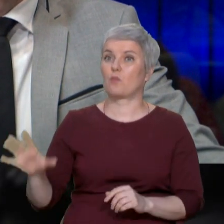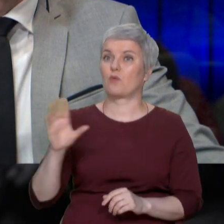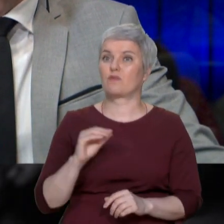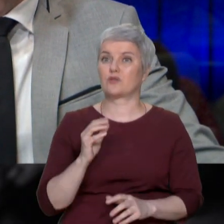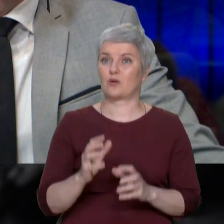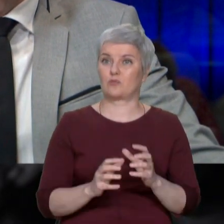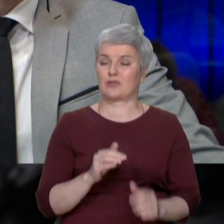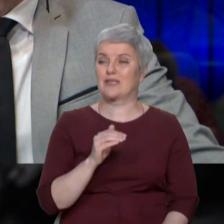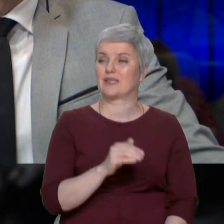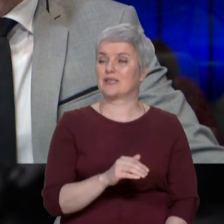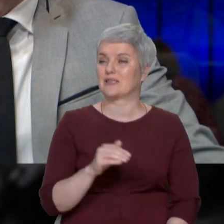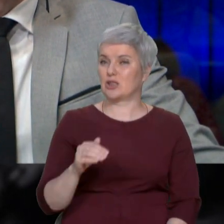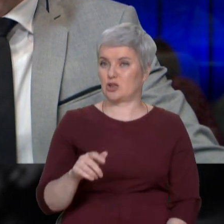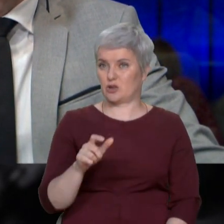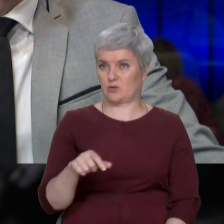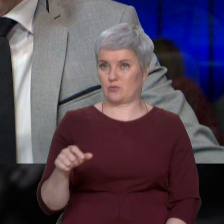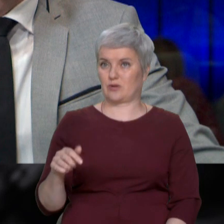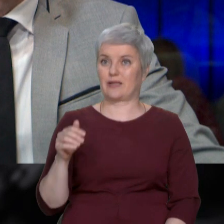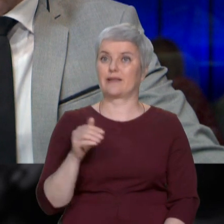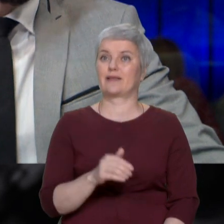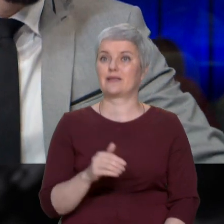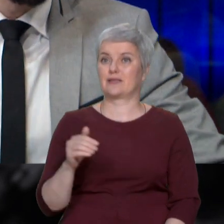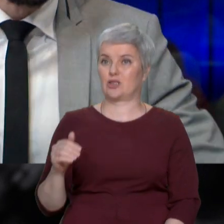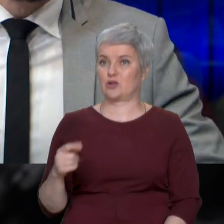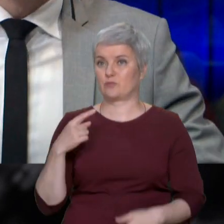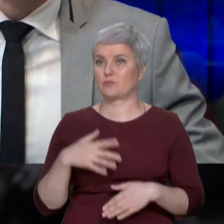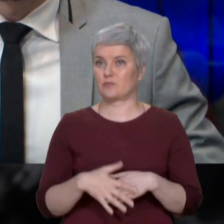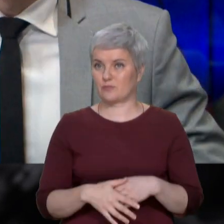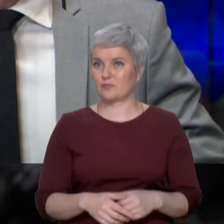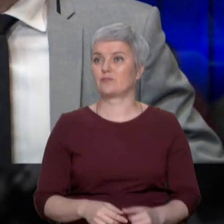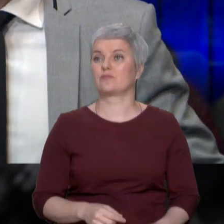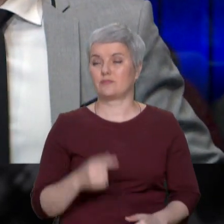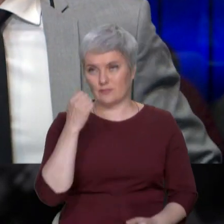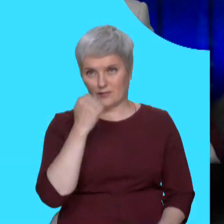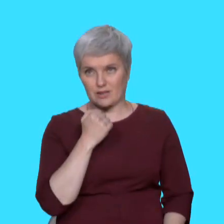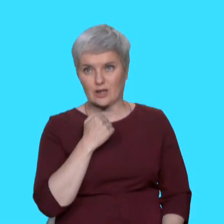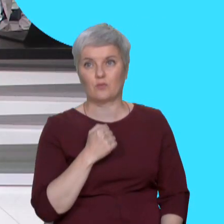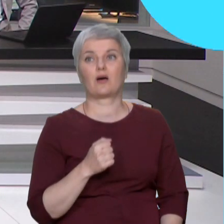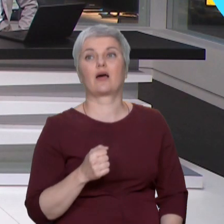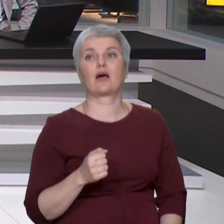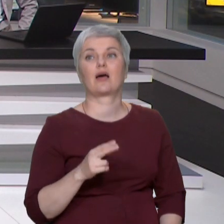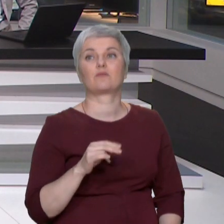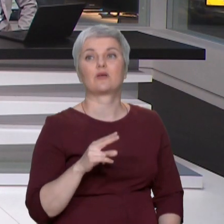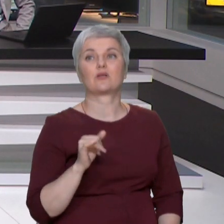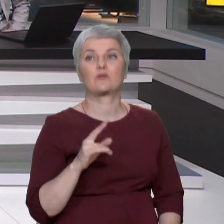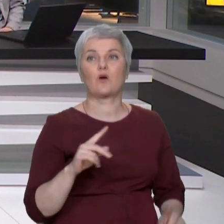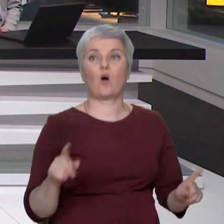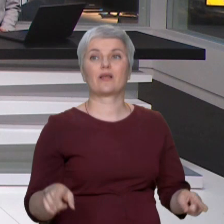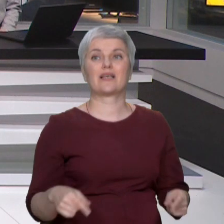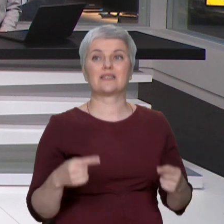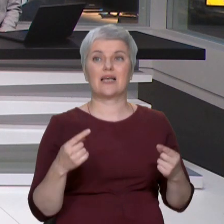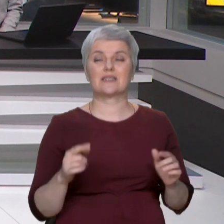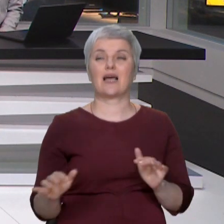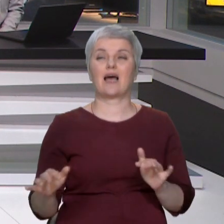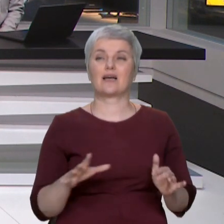Ой, да це тисячі людей. Тисячі. Зрозумів. Тисячі. Дякую. Анастасія Дмитрук, організаторка